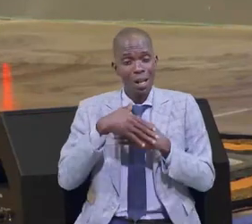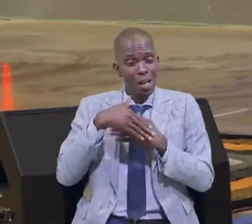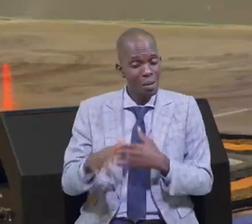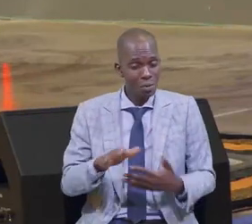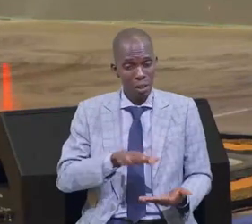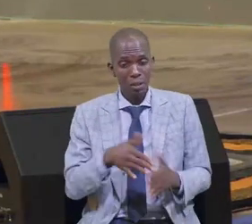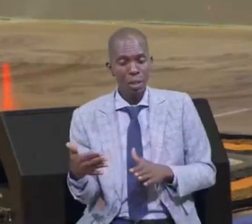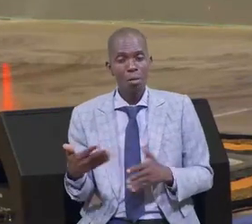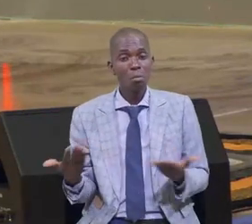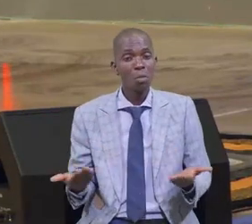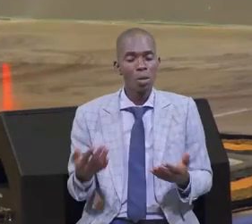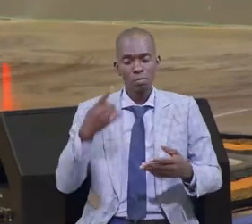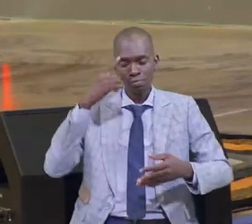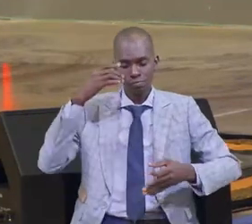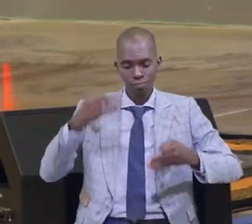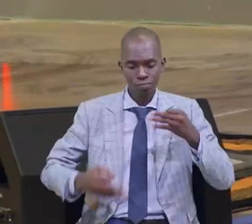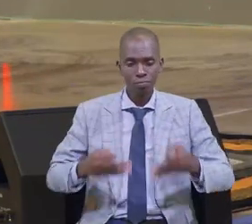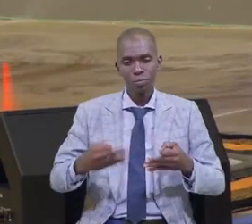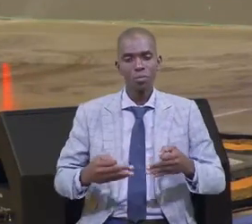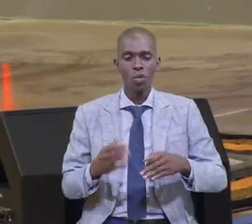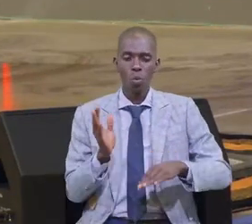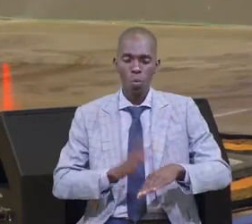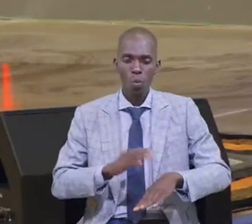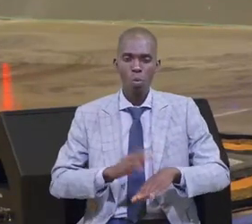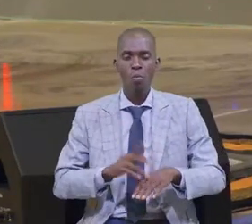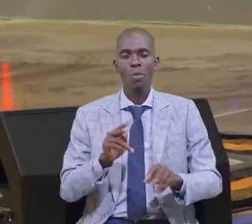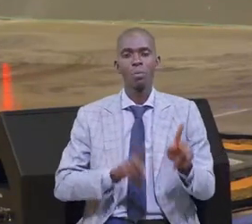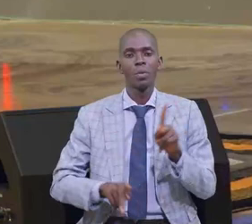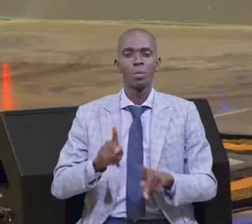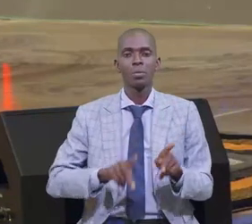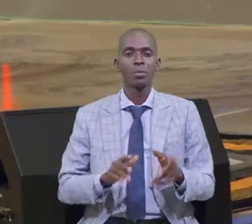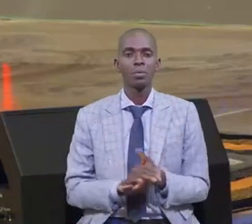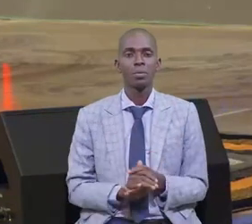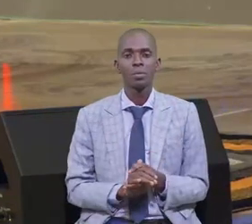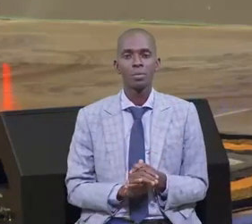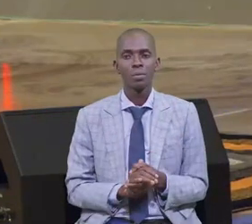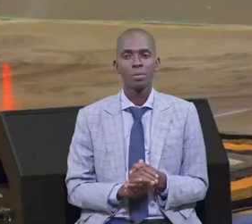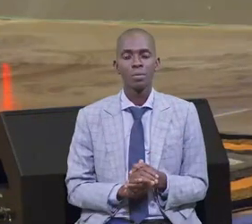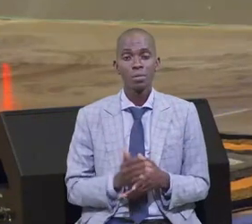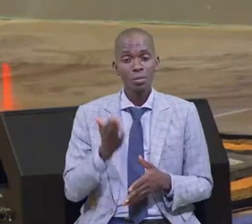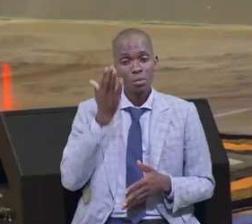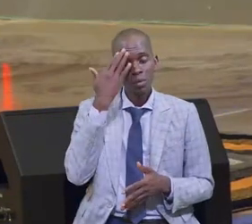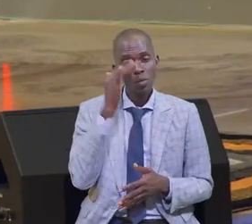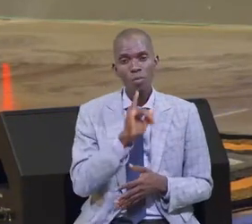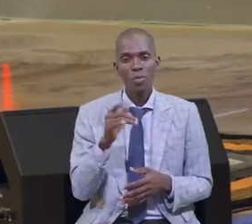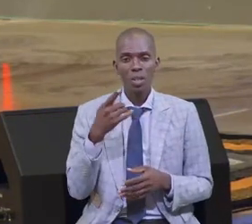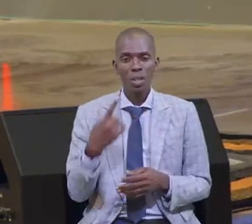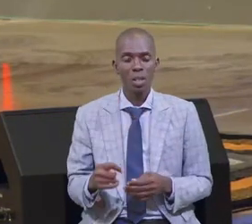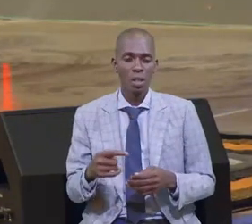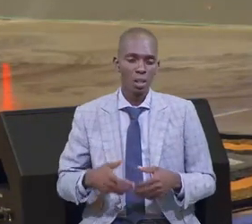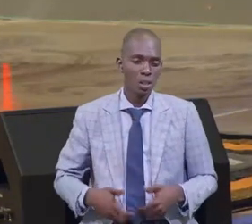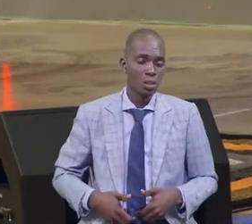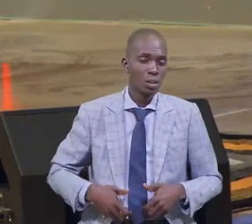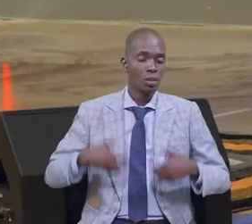Il est réservé aux hommes de mourir une seule fois, après quoi vient la mort. Allez les avertir.